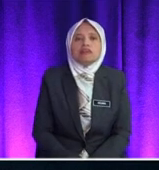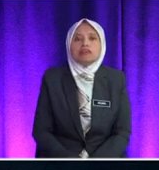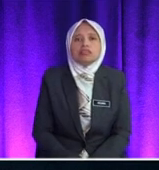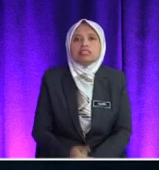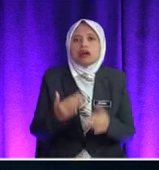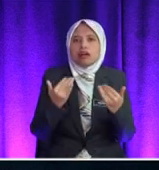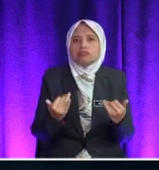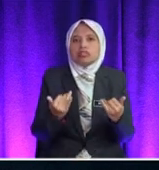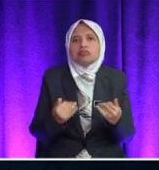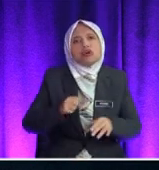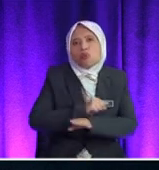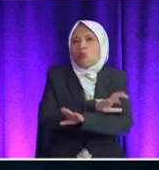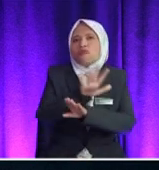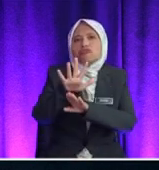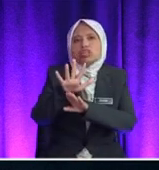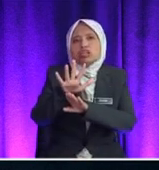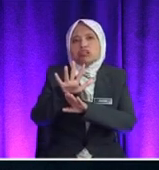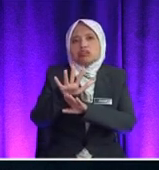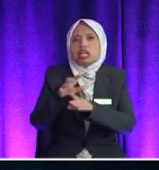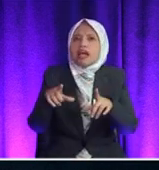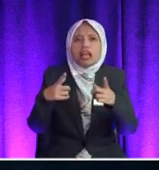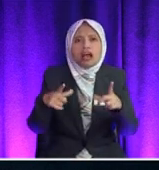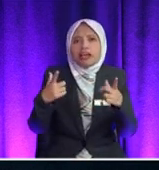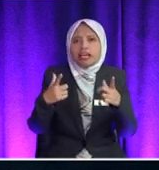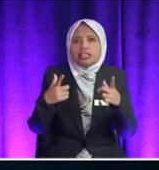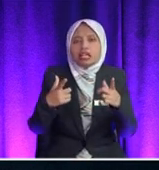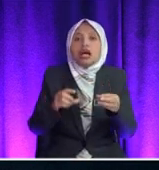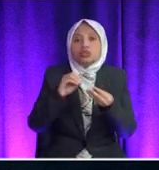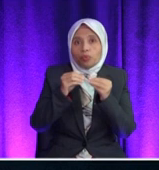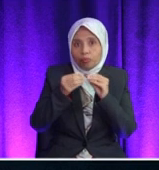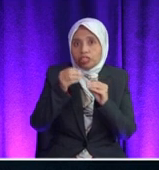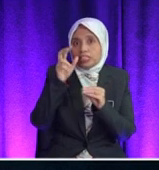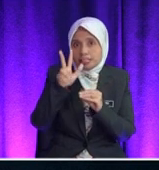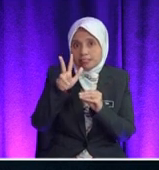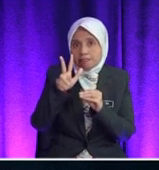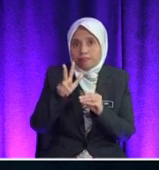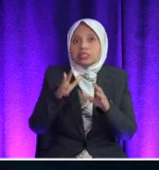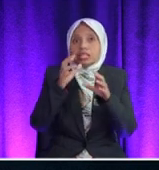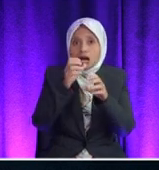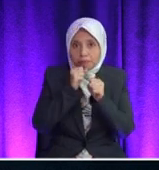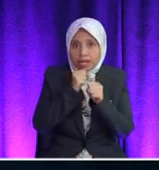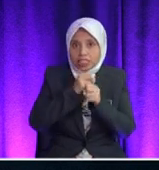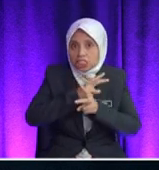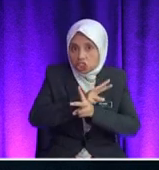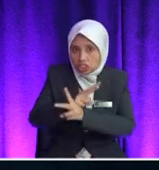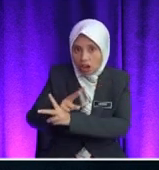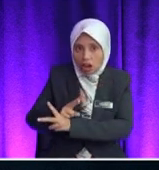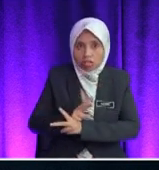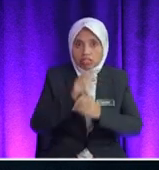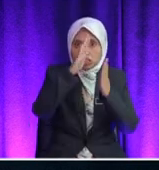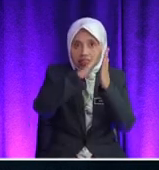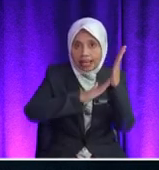sekarang dengan pen demi coronavirus habis yang ketiga kita dapat menjaga cat badan kendaraan